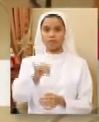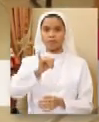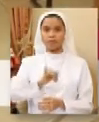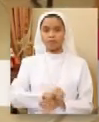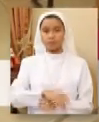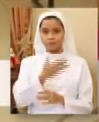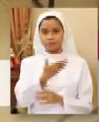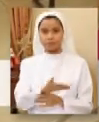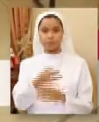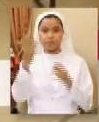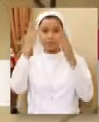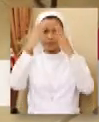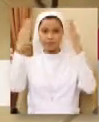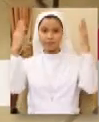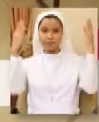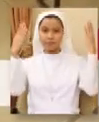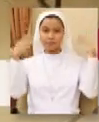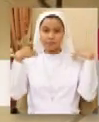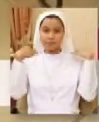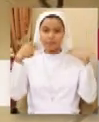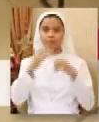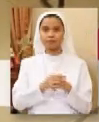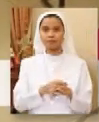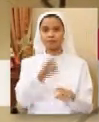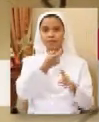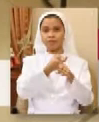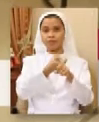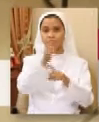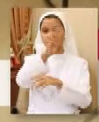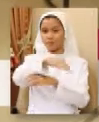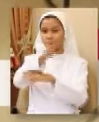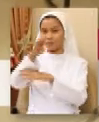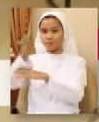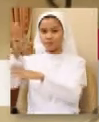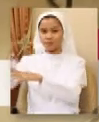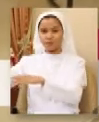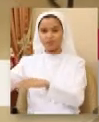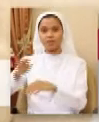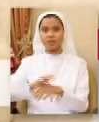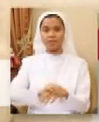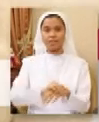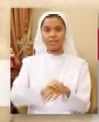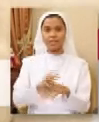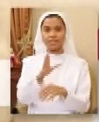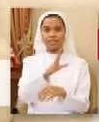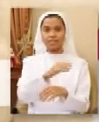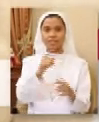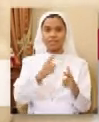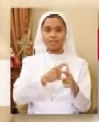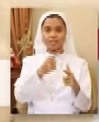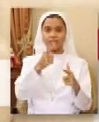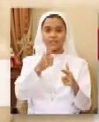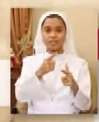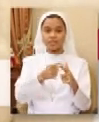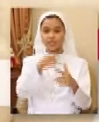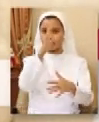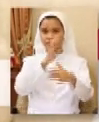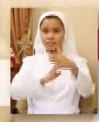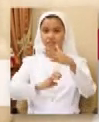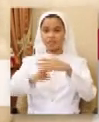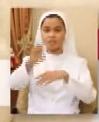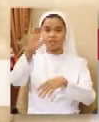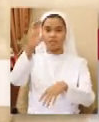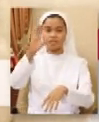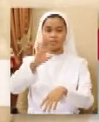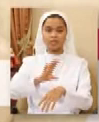Ako po si Sister Virgie, from Bohol. Opo. And then, wala na si Sister. From Bohol. And then, naglaba po sa congregation